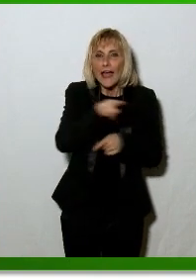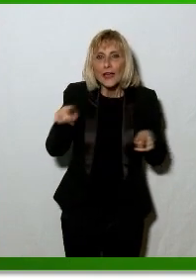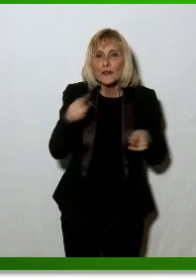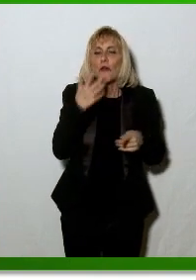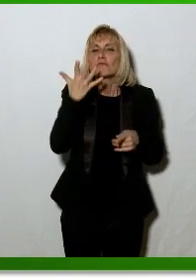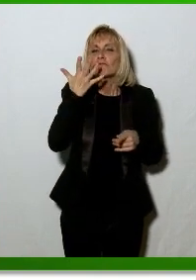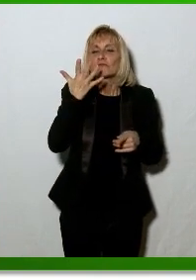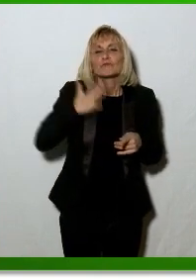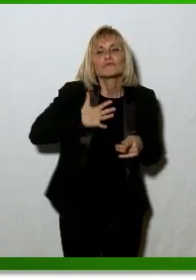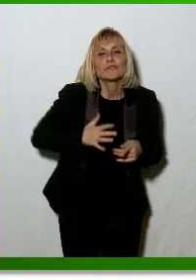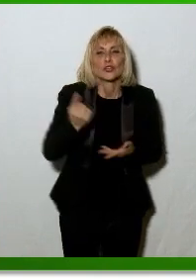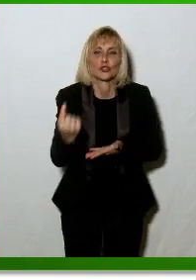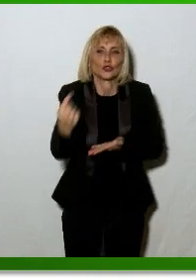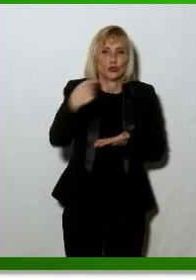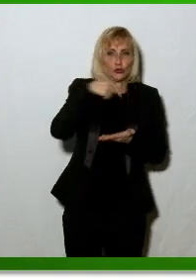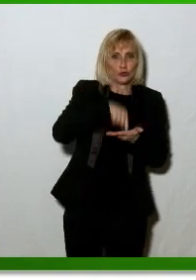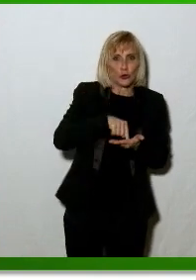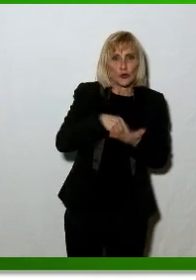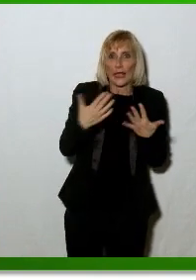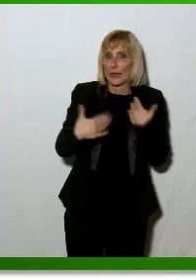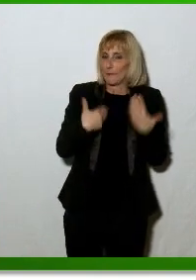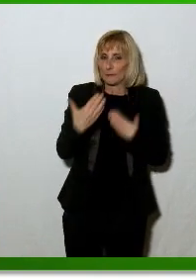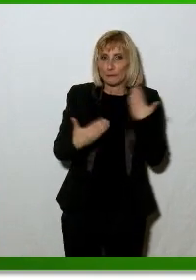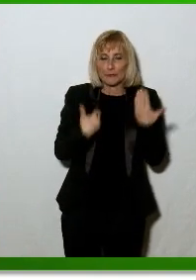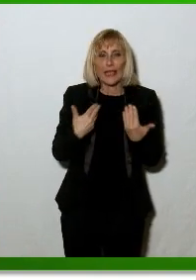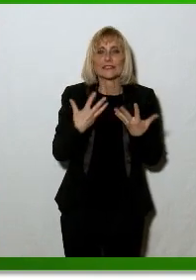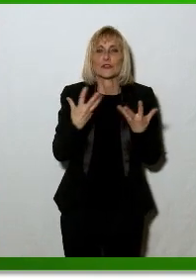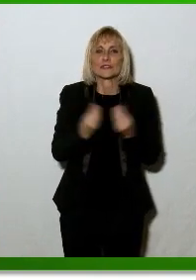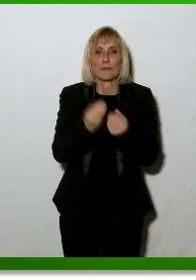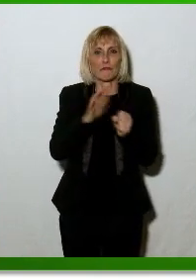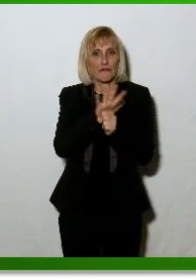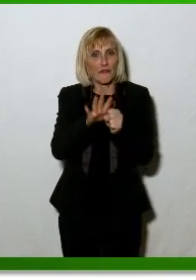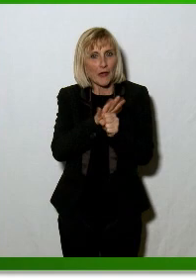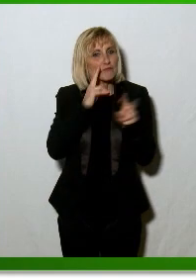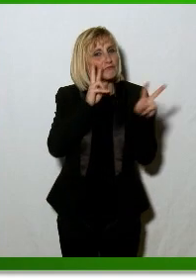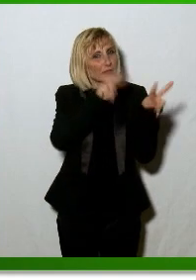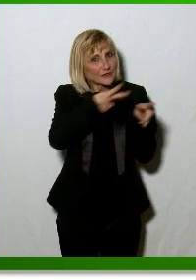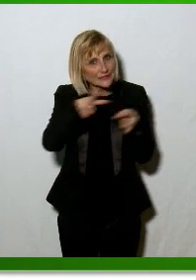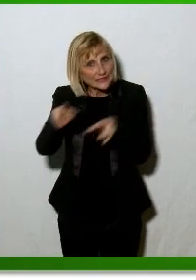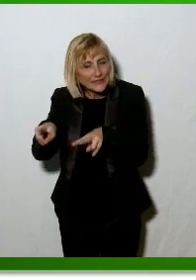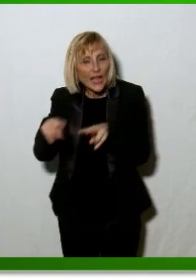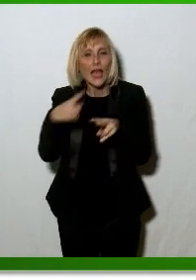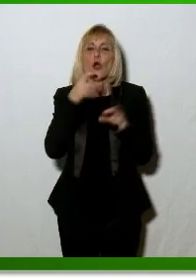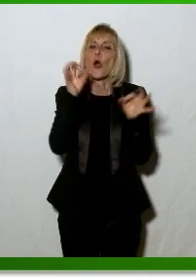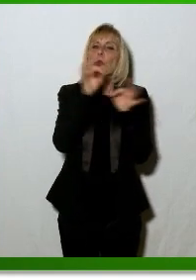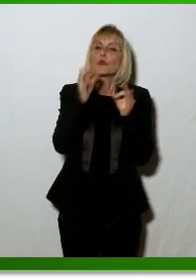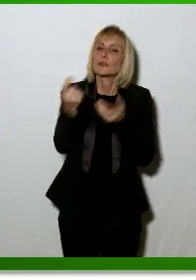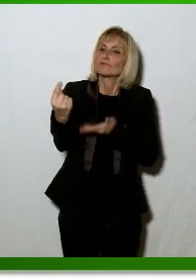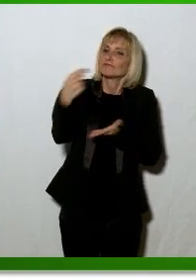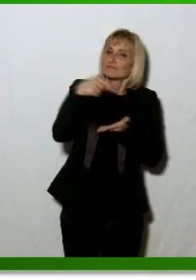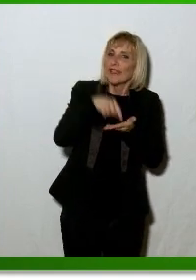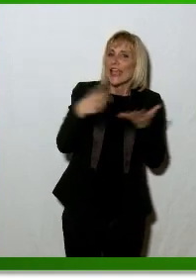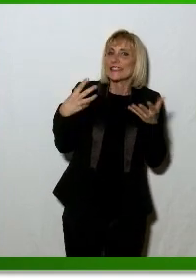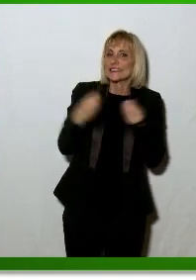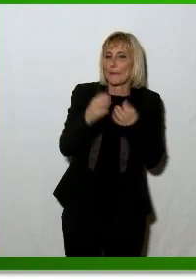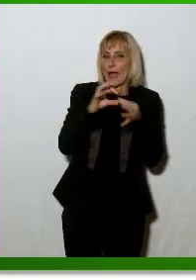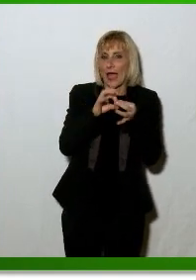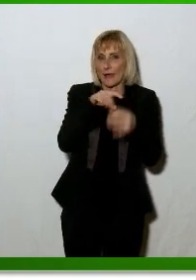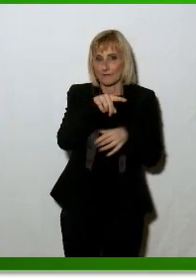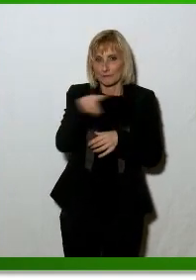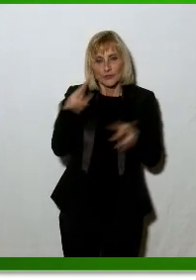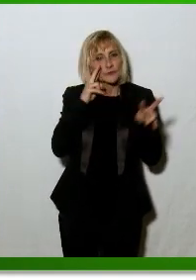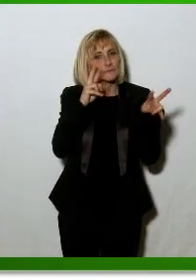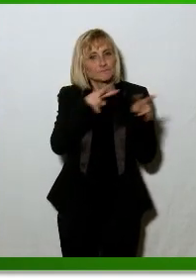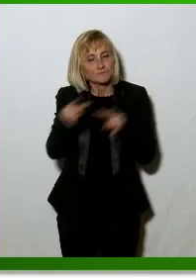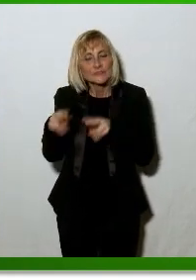presto a visitarla assieme Magari alle vostre famiglie ai vostri amici grazie al Teatro Verdi che ci